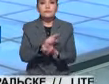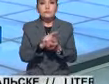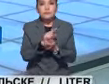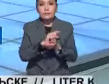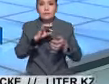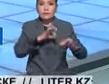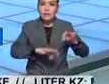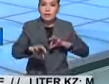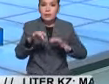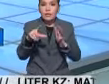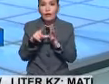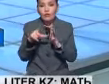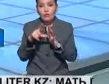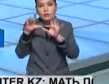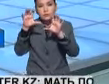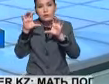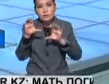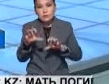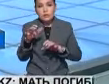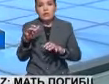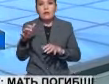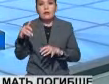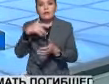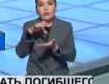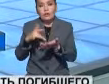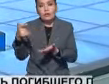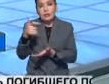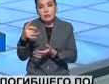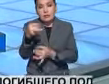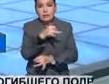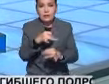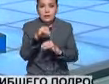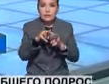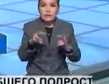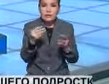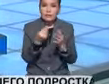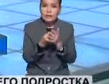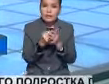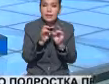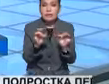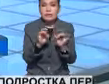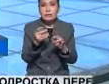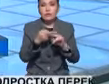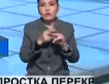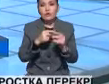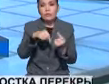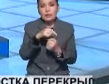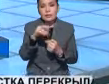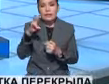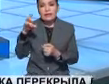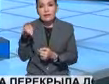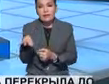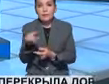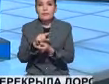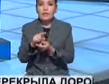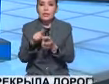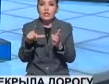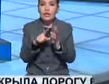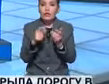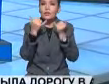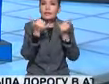Изменения в проект налогового кодекса обсудили в Атырау. Делегация во главе с министром финансов разъяснила представителям бизнеса нефтяного региона изменения в налогах